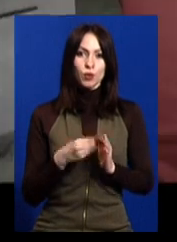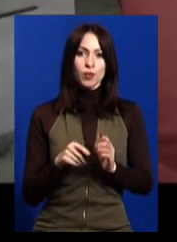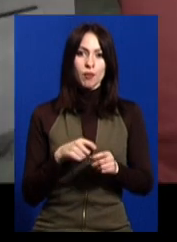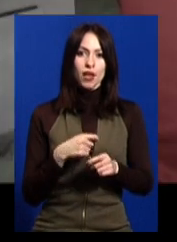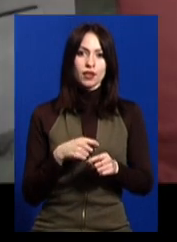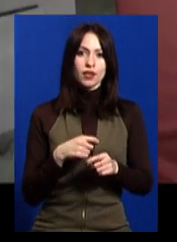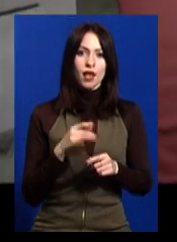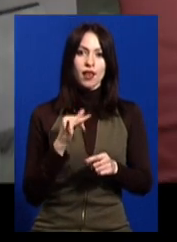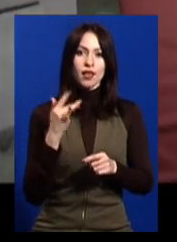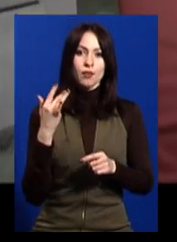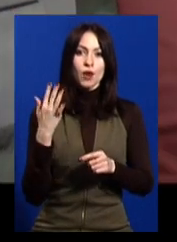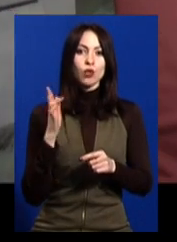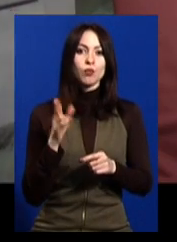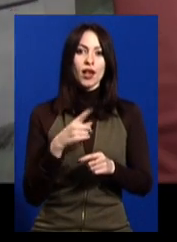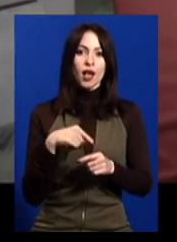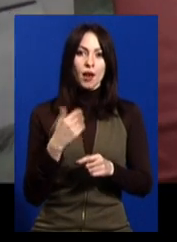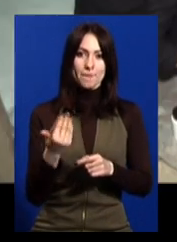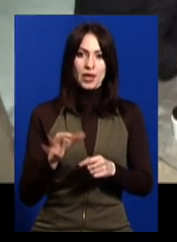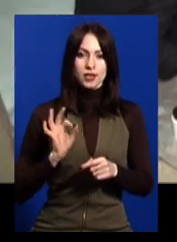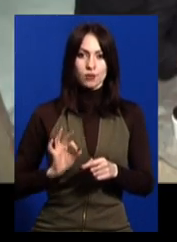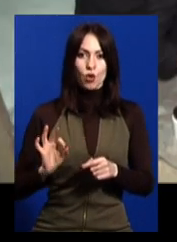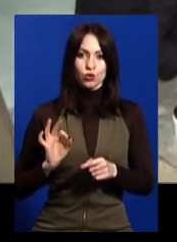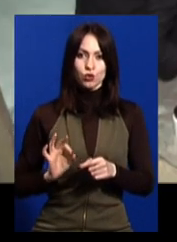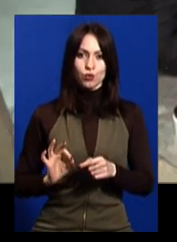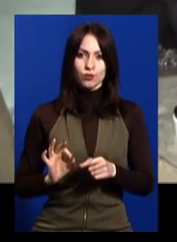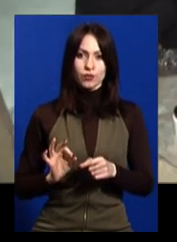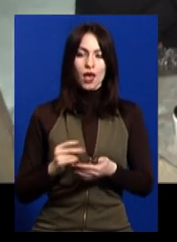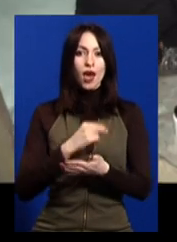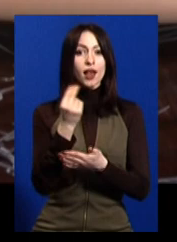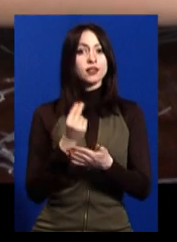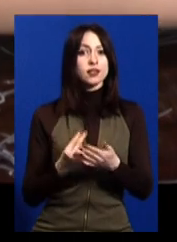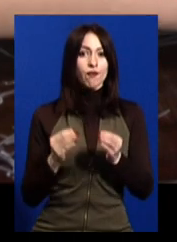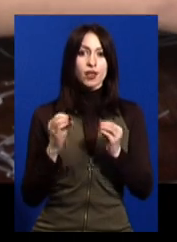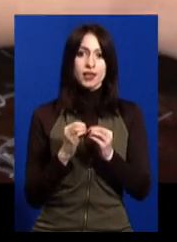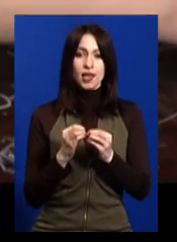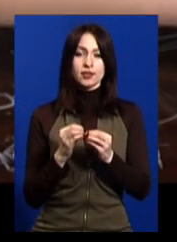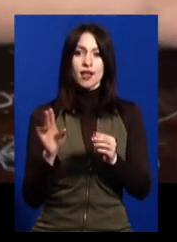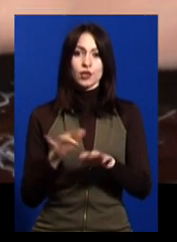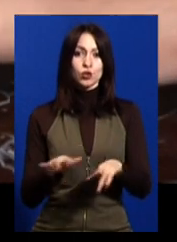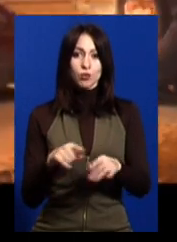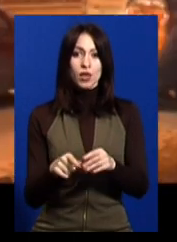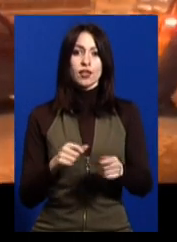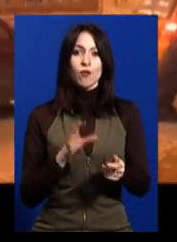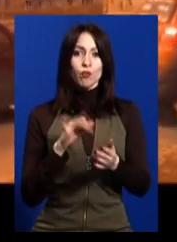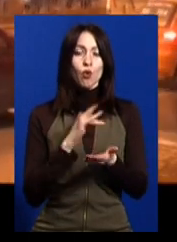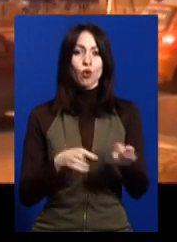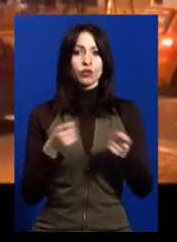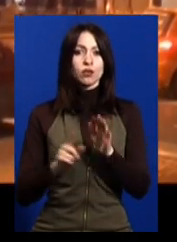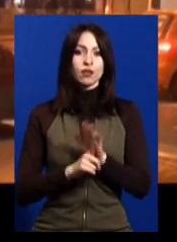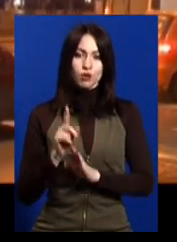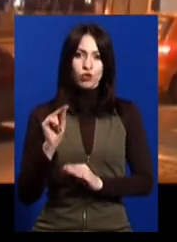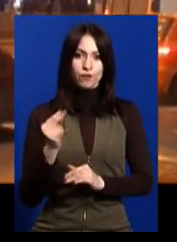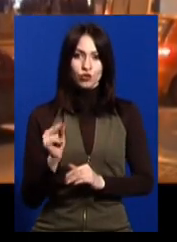матеріали і продумали, як ми їх використаємо. Розмалювали 10 інструментів. Розвозити їх по місту почали у